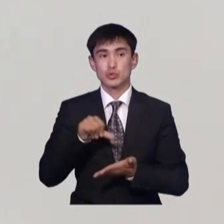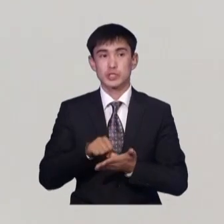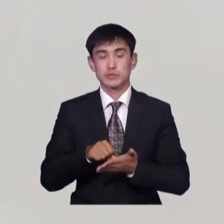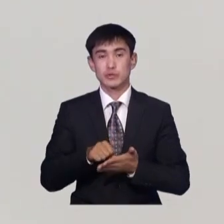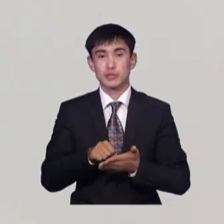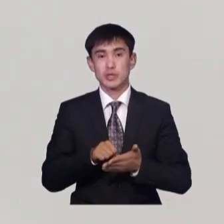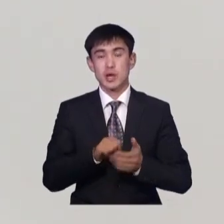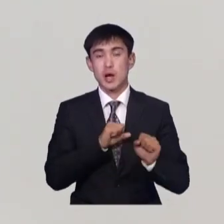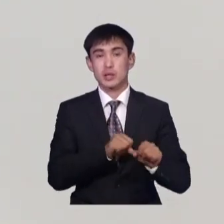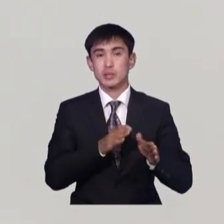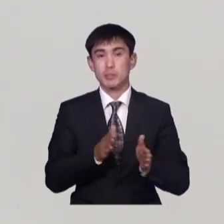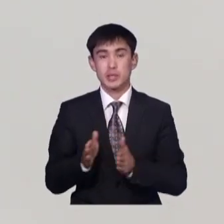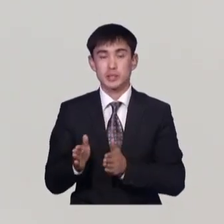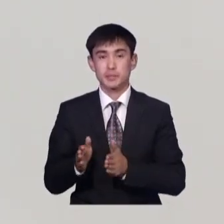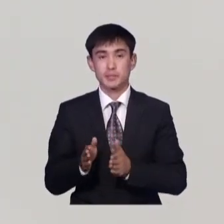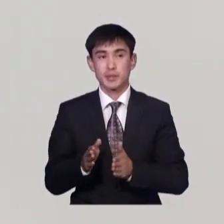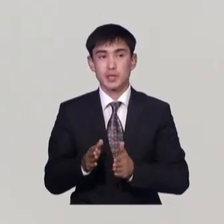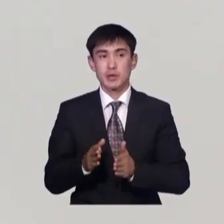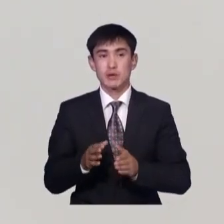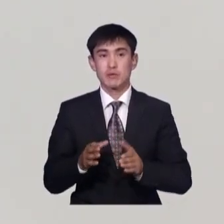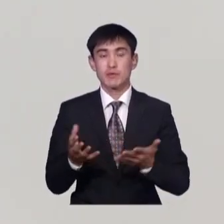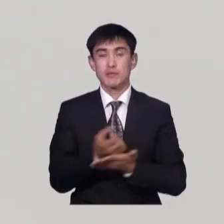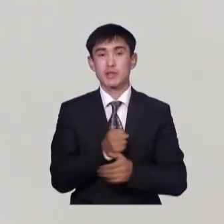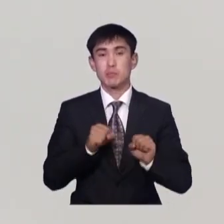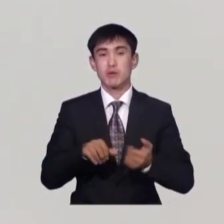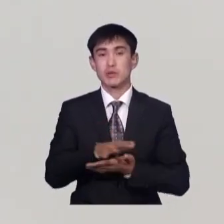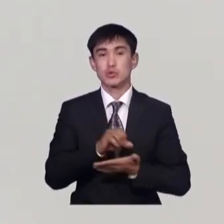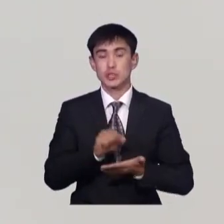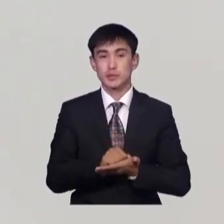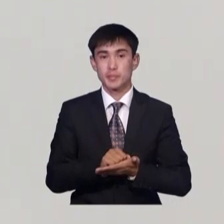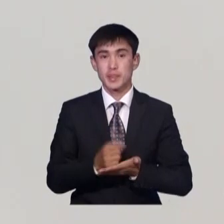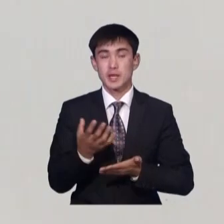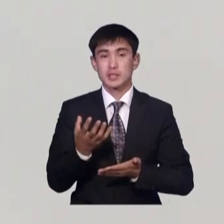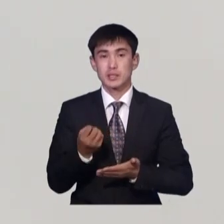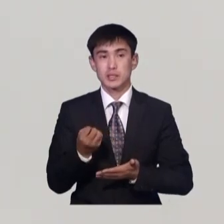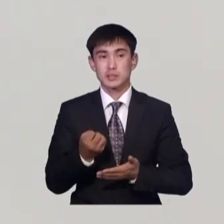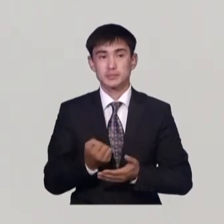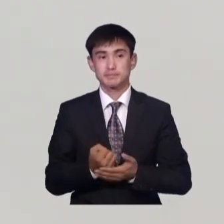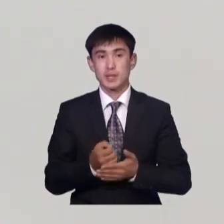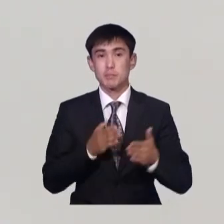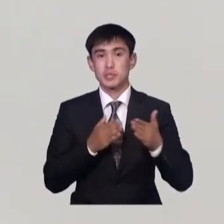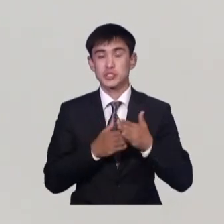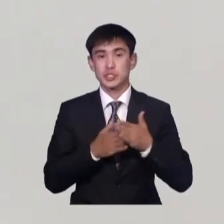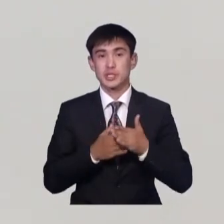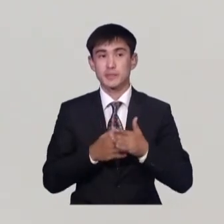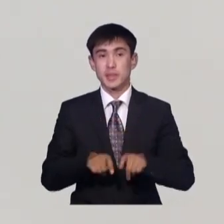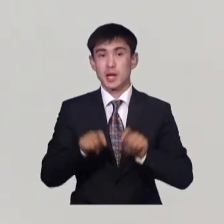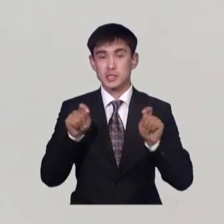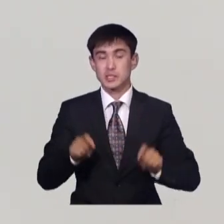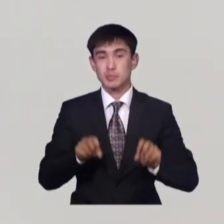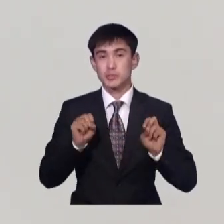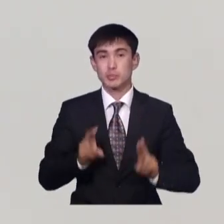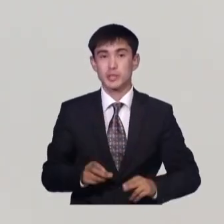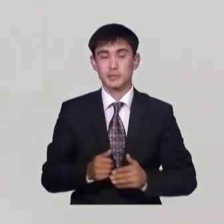охране общественного порядка, выявлении правонарушений, а также пресечении и раскрытию